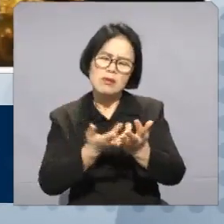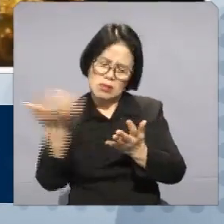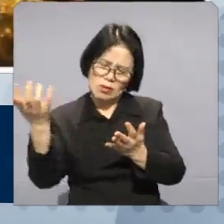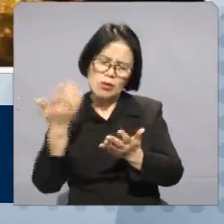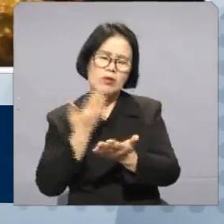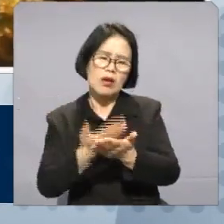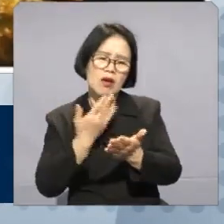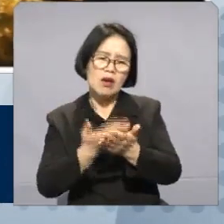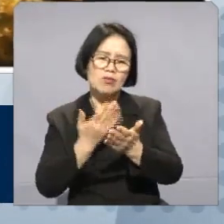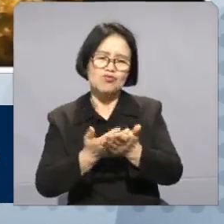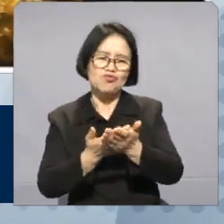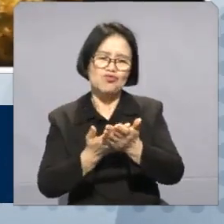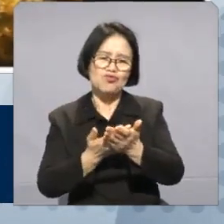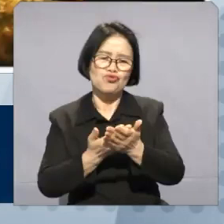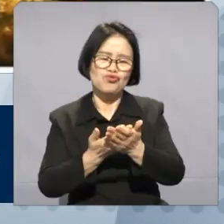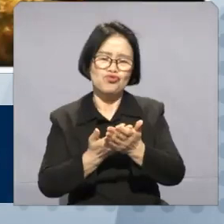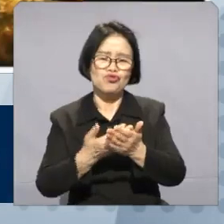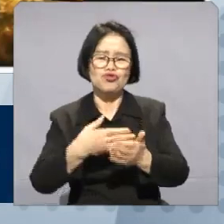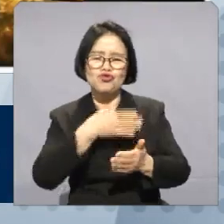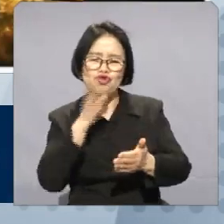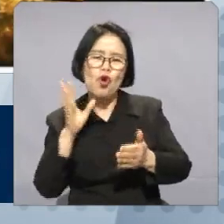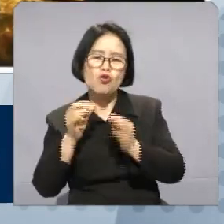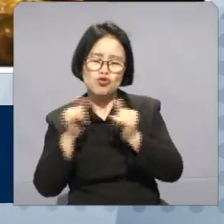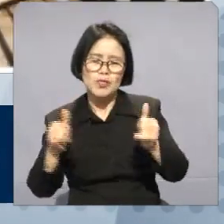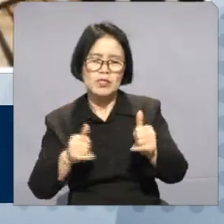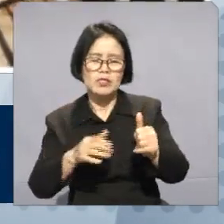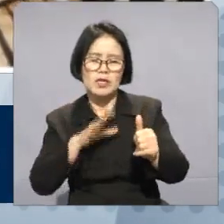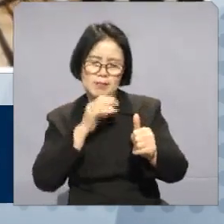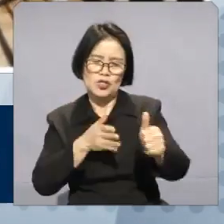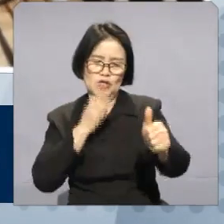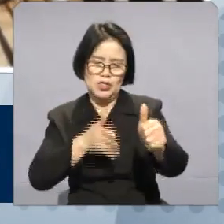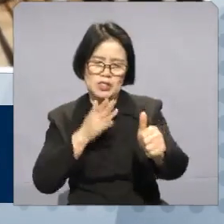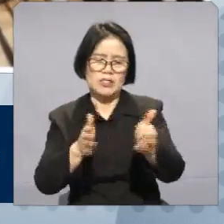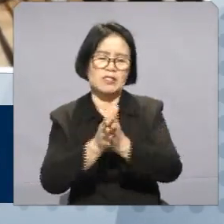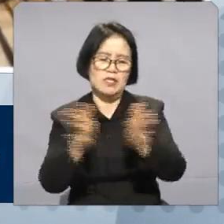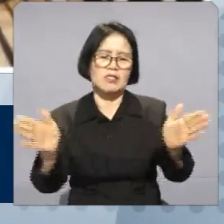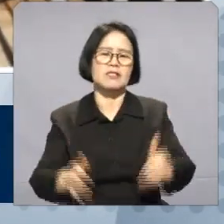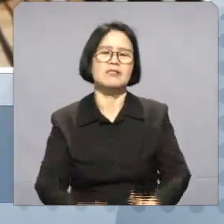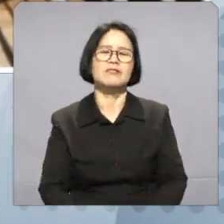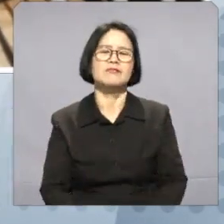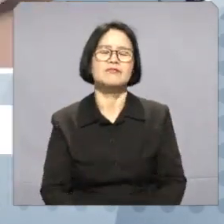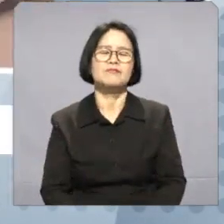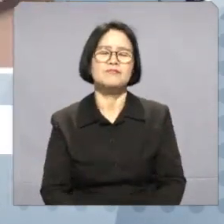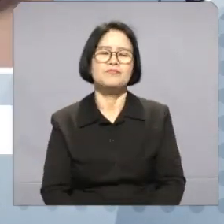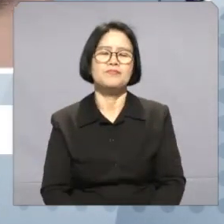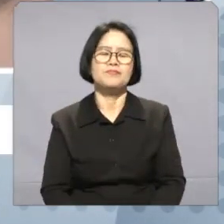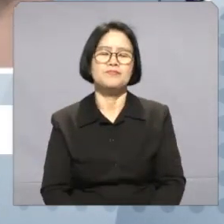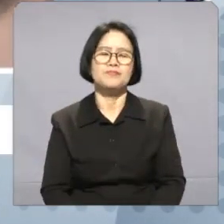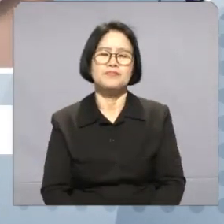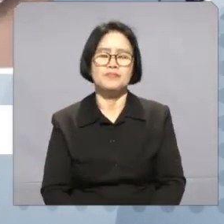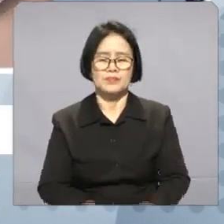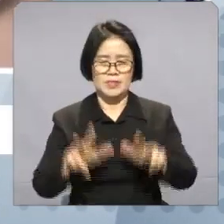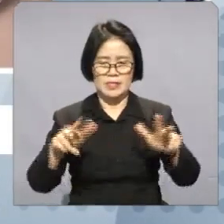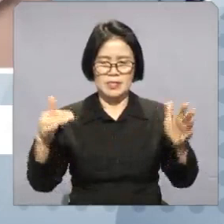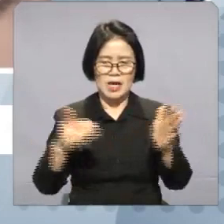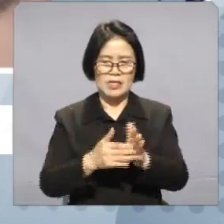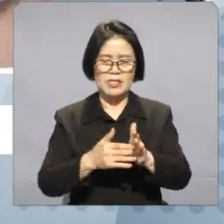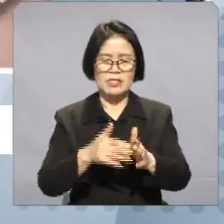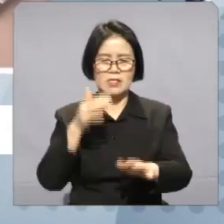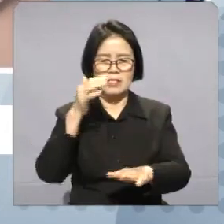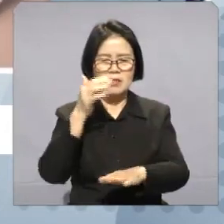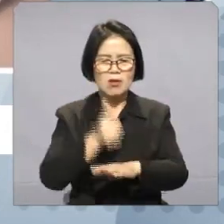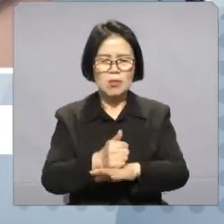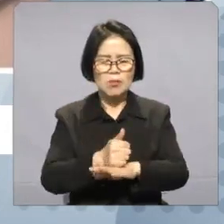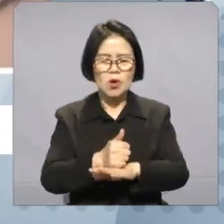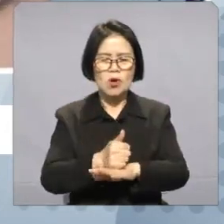이전해달라라고 하는 구로구 국민들의 민원으로이 사업이 시작된 겁니다 네 뭐 현재까지 이제 결론적인